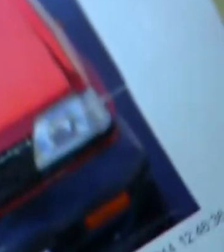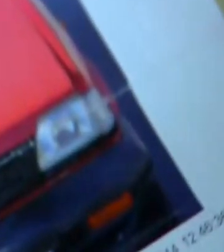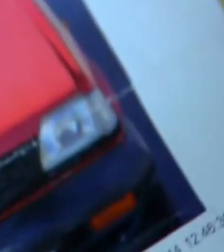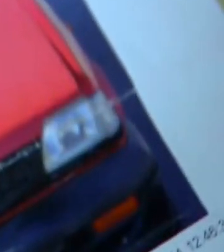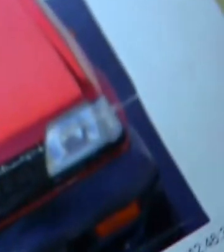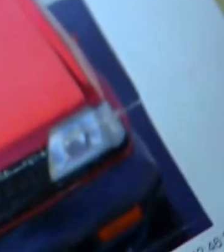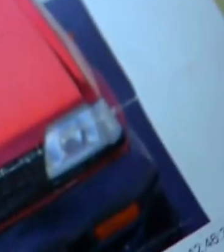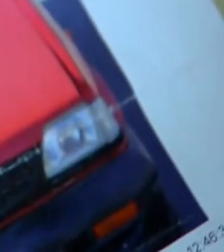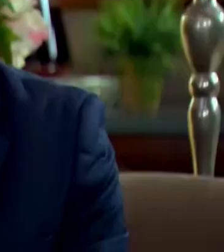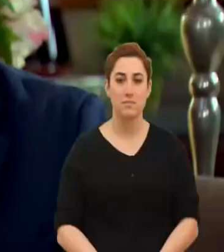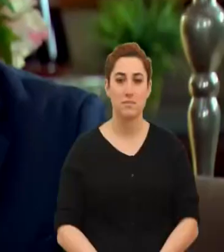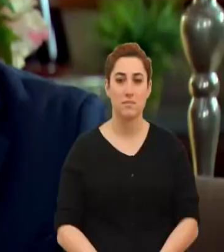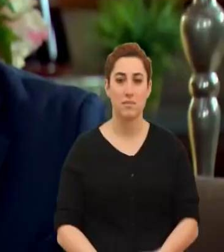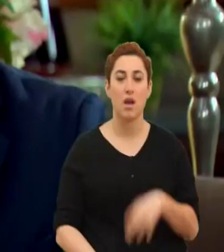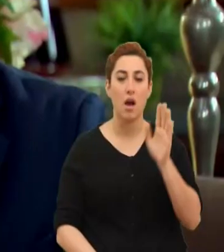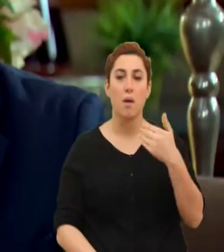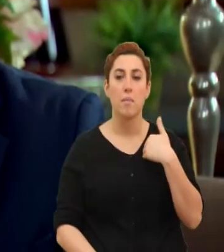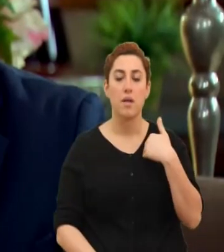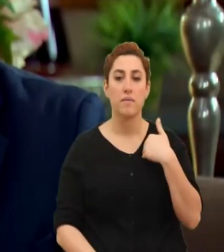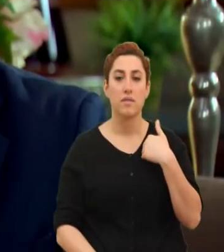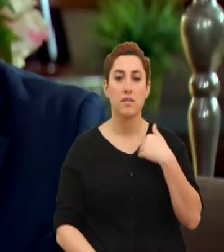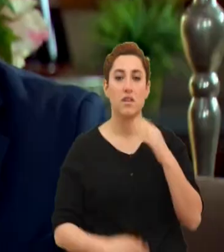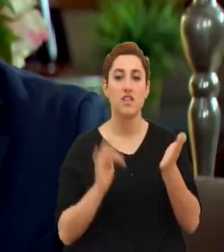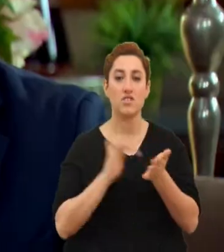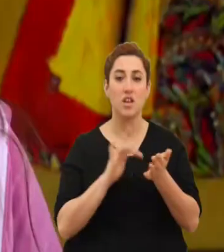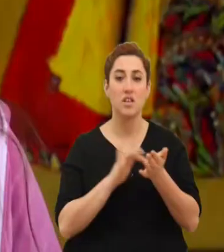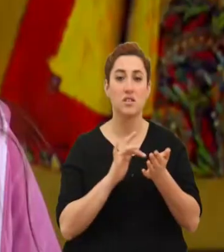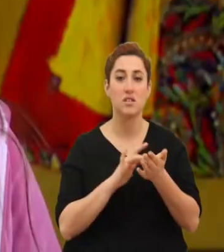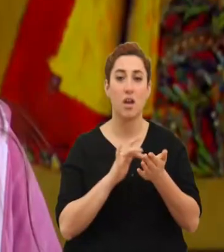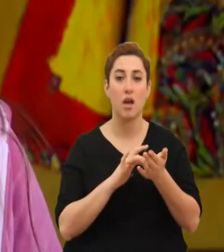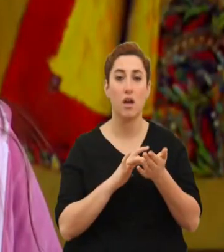kesildi. Aa, ben cezayı